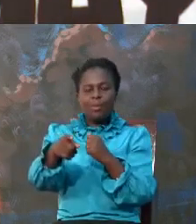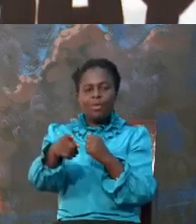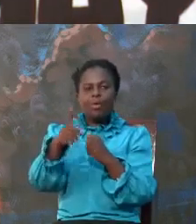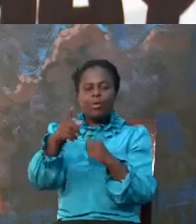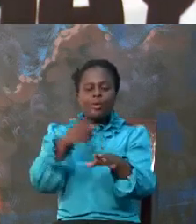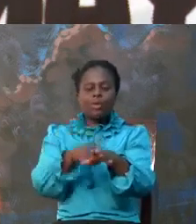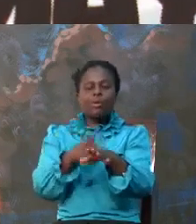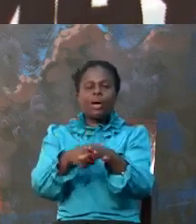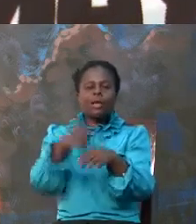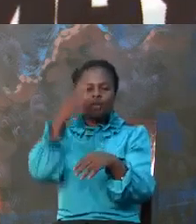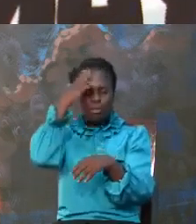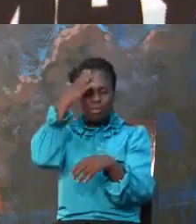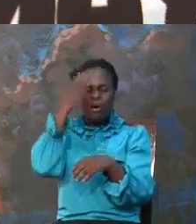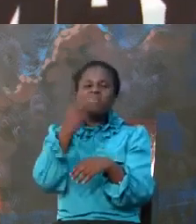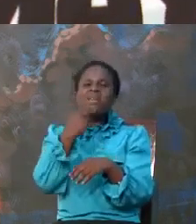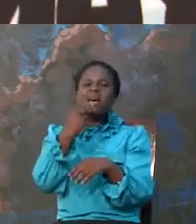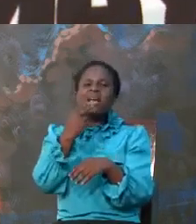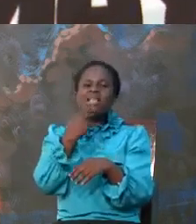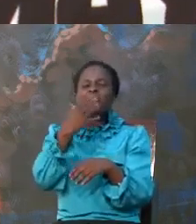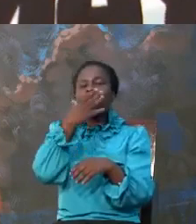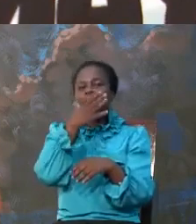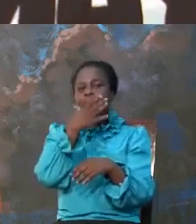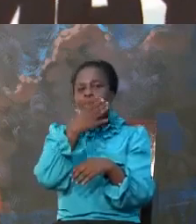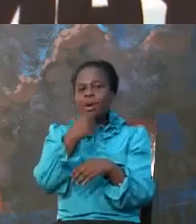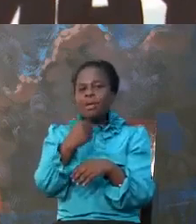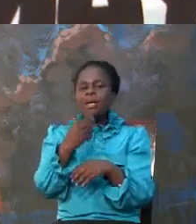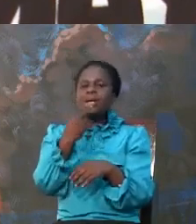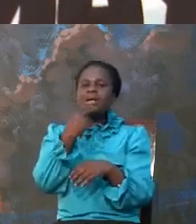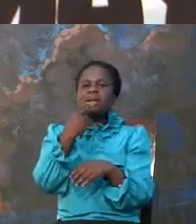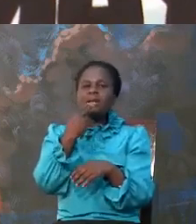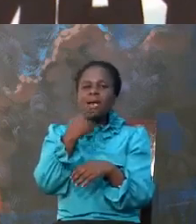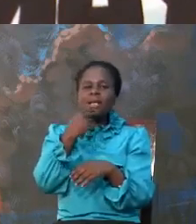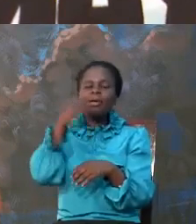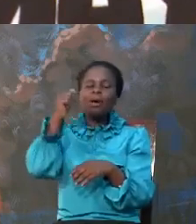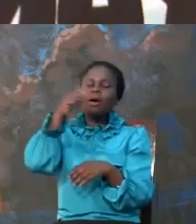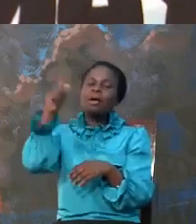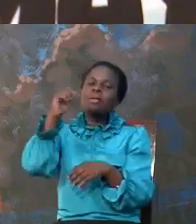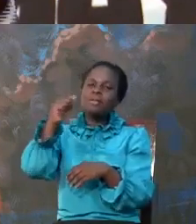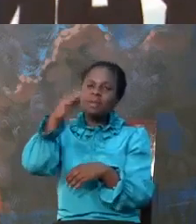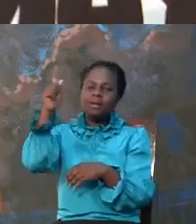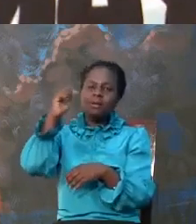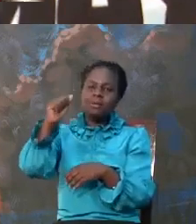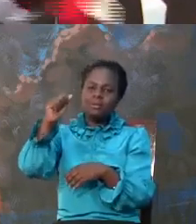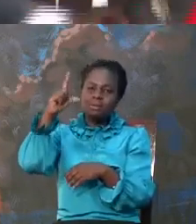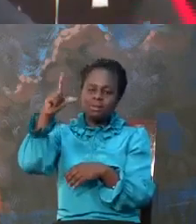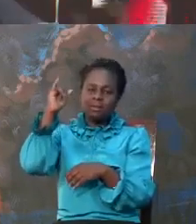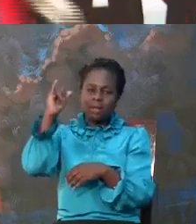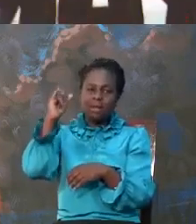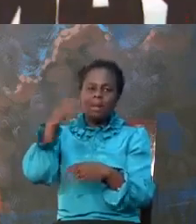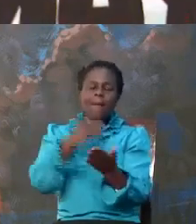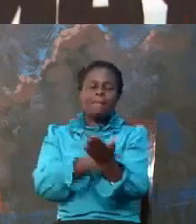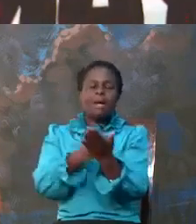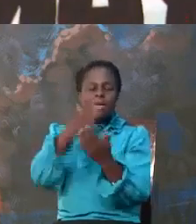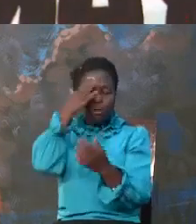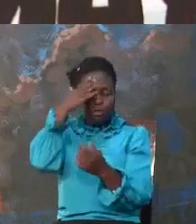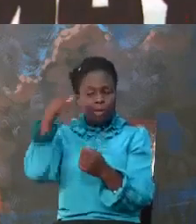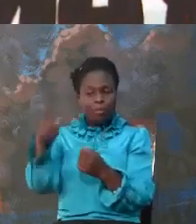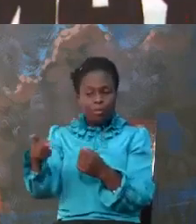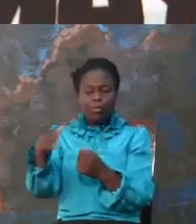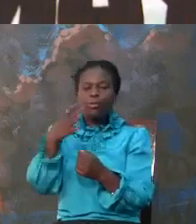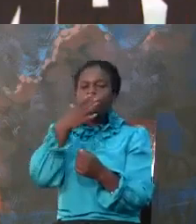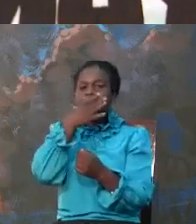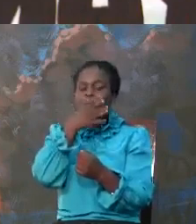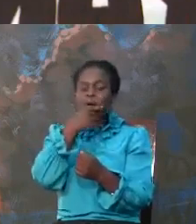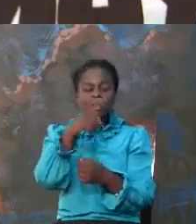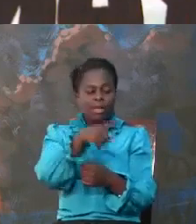wa kujua nani wa Bwana, nani wa Azazeli. Alifanya hatua hiyo. Na baada ya kujua huyu ndio wa Bwana, huyu ni wa Azazeli,